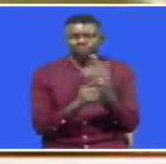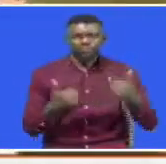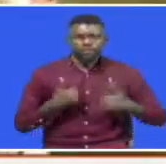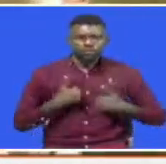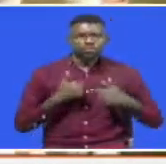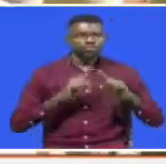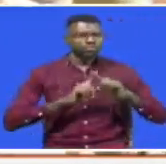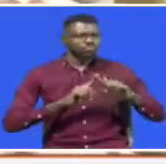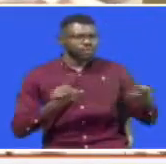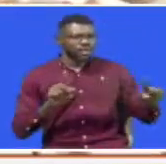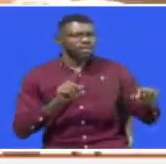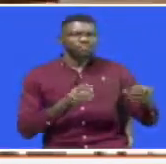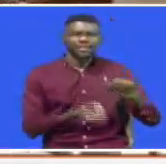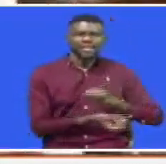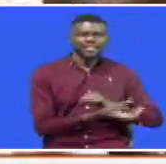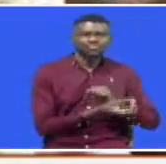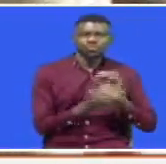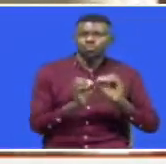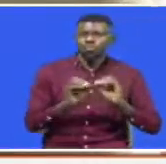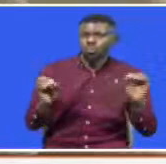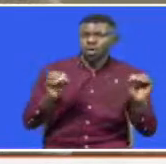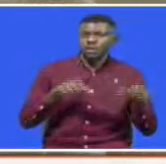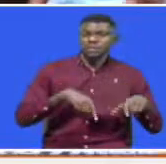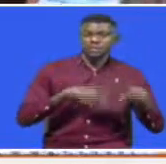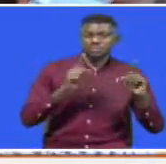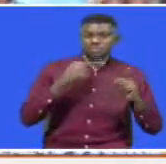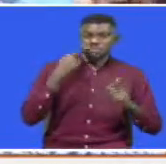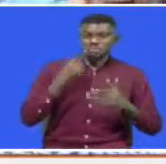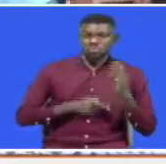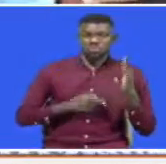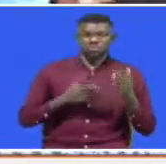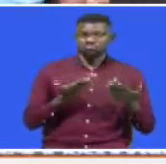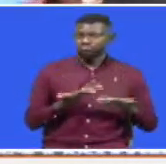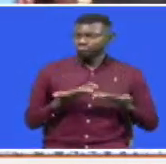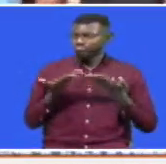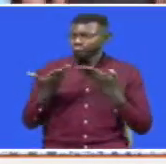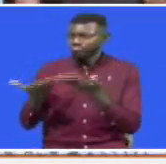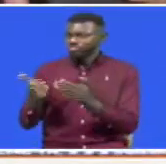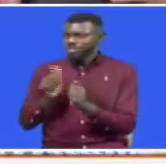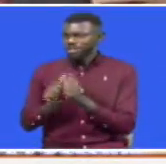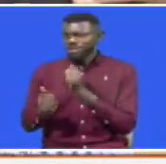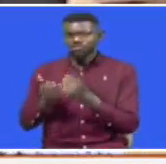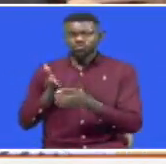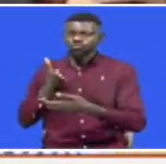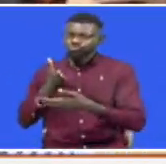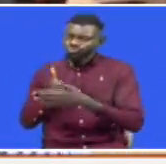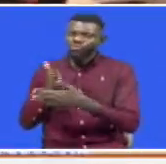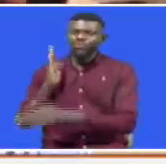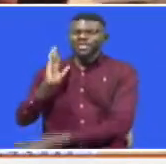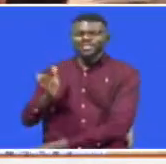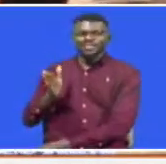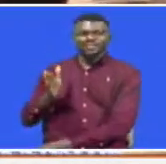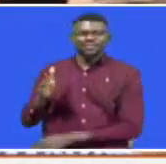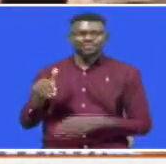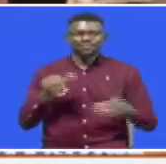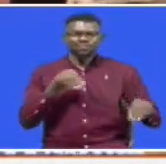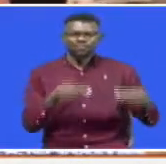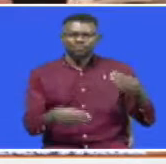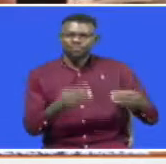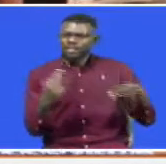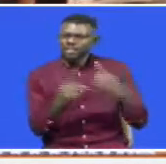maelezo, huku wakitishia kusitisha kuagiza mahindi humu nchini. Custom tunalipishwa, hatuelewi. Ukienda Busia bei ni